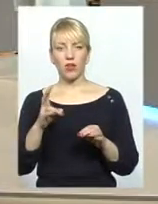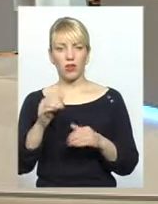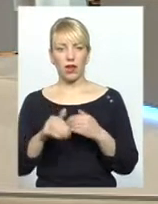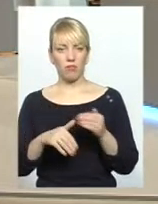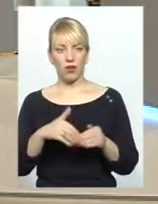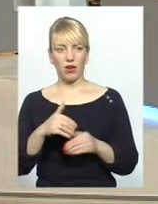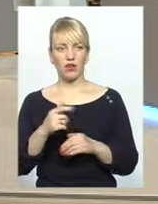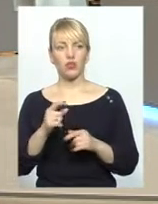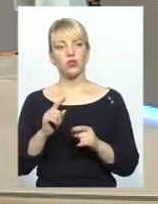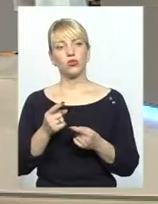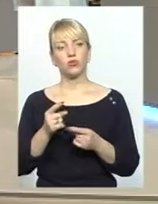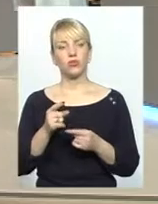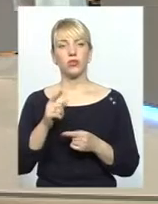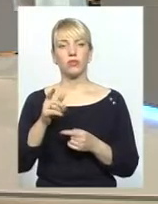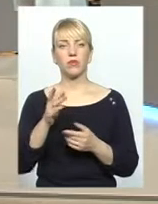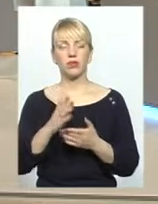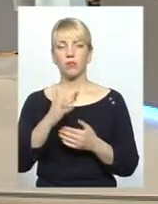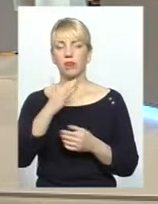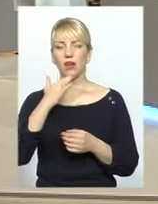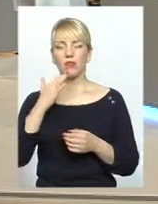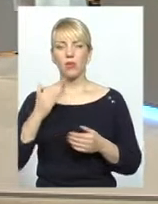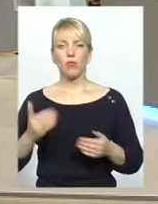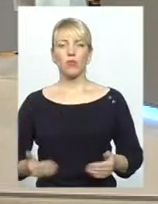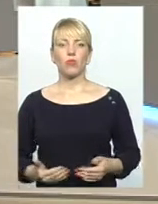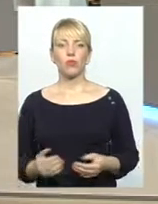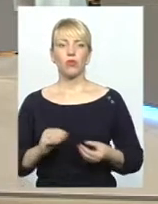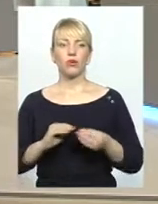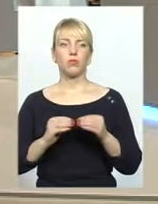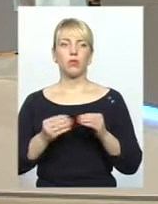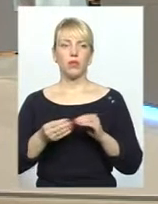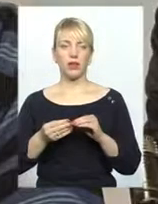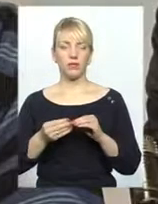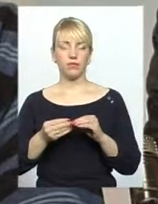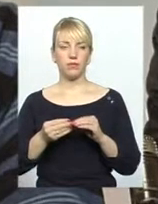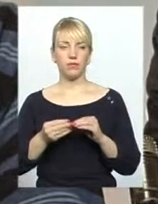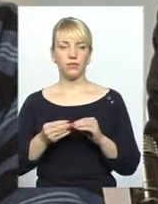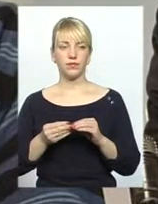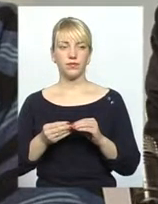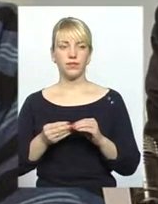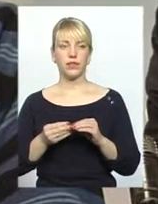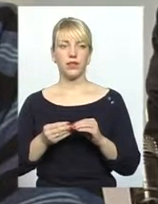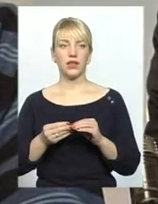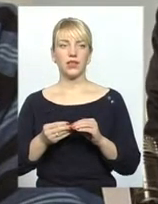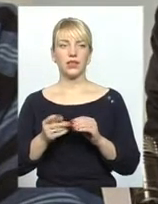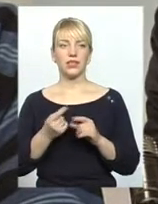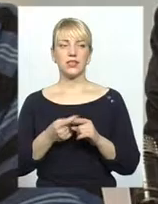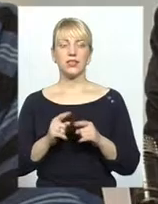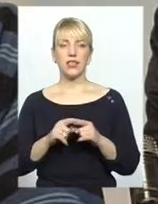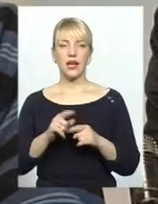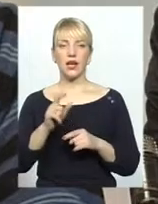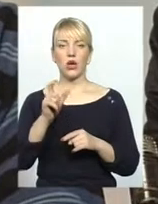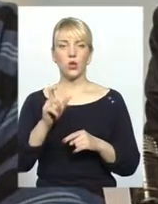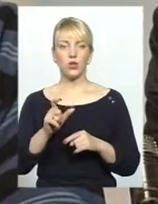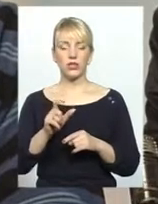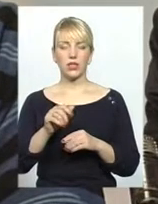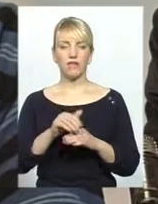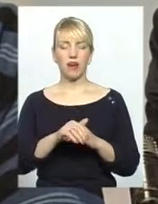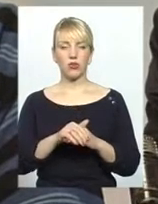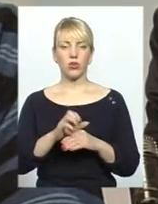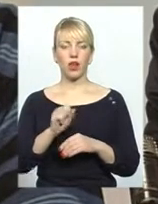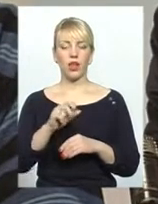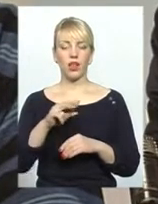дуже багато таких побутових можуть бути проблем, да, і це людський фактор.